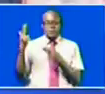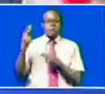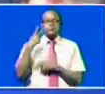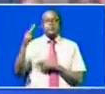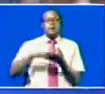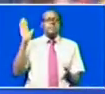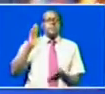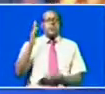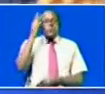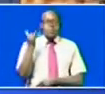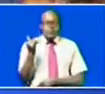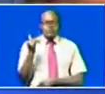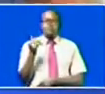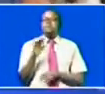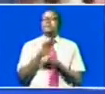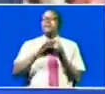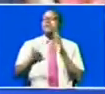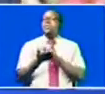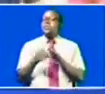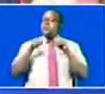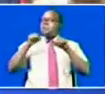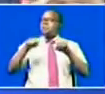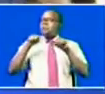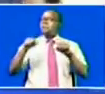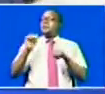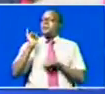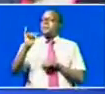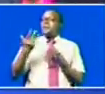zaidi ikizingatiwa kuwa kuna yeyote wa ngazi ya juu ambaye amehukumiwa kifungo.